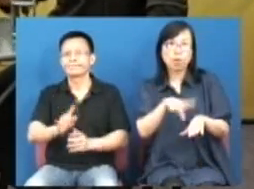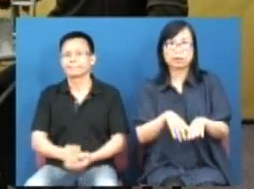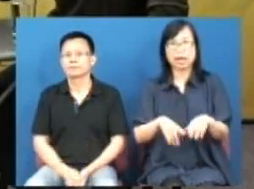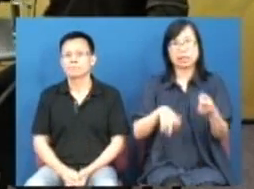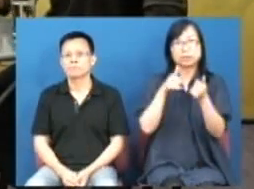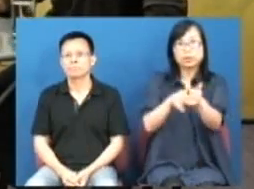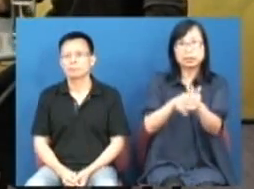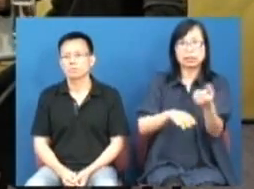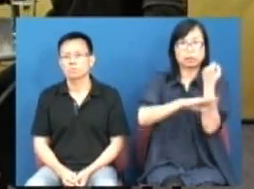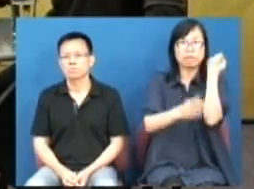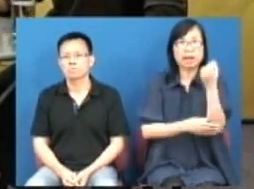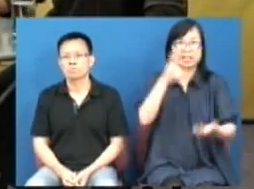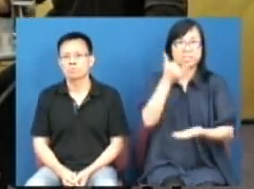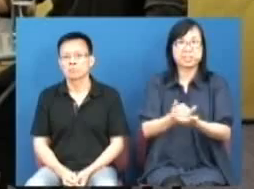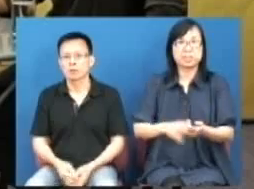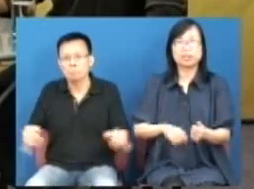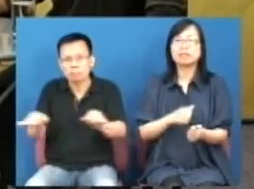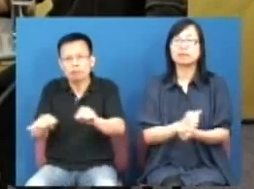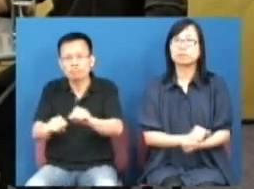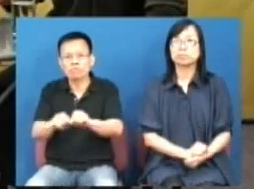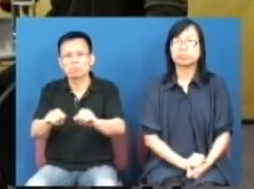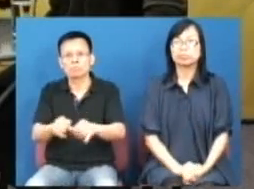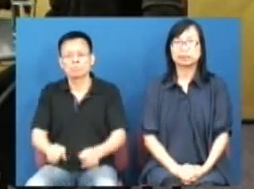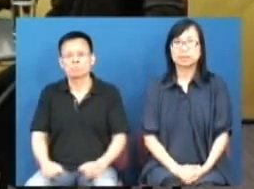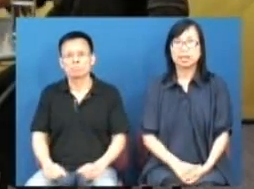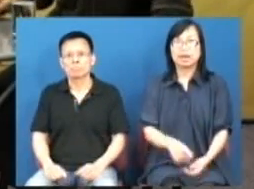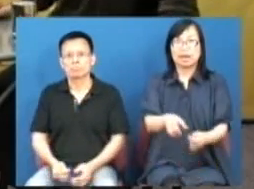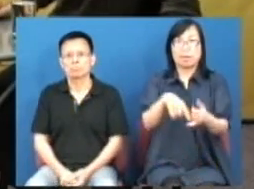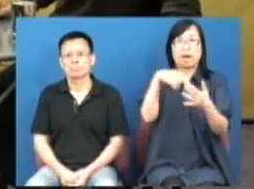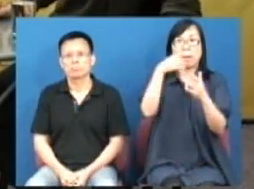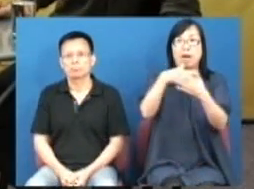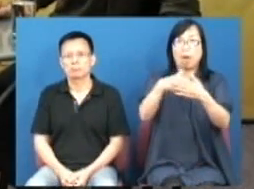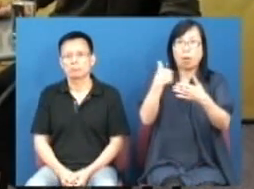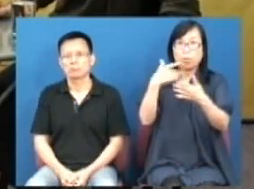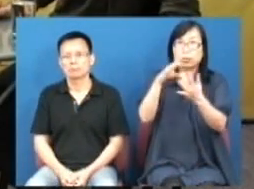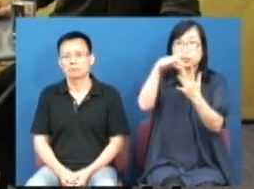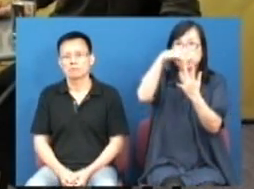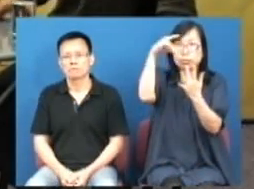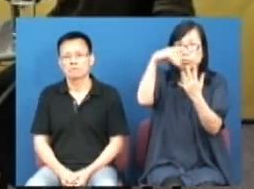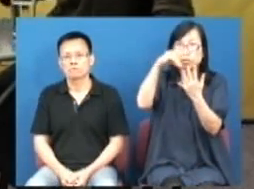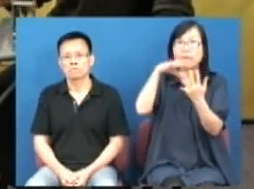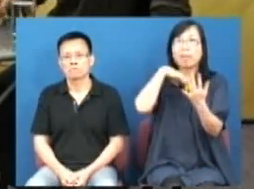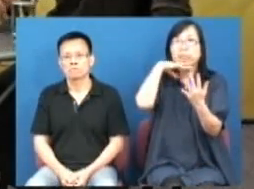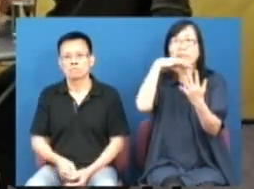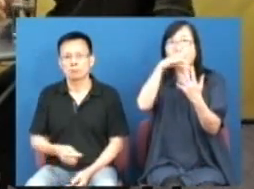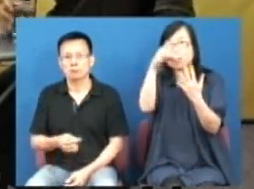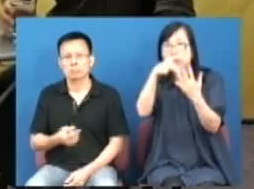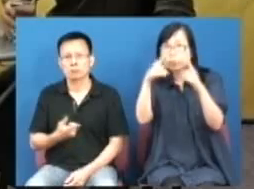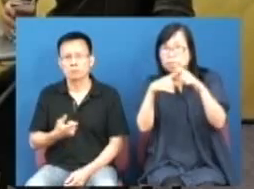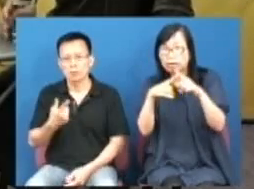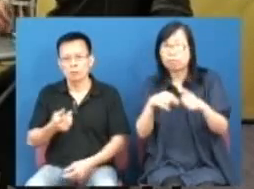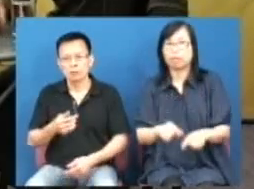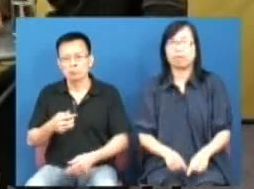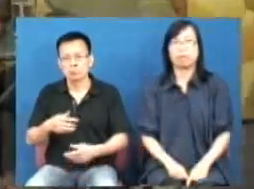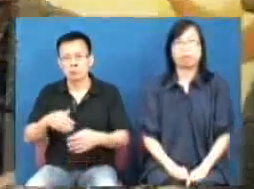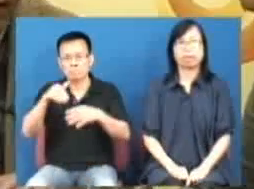法例會屬於死過噶嘛？ 死過，真係會死過，真係。 喂，但係候選人會唔會死過啊？ 誒， 候選人喎、 啊。候選人可